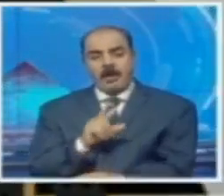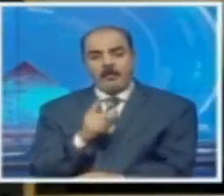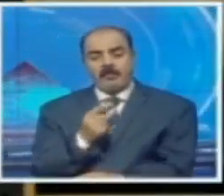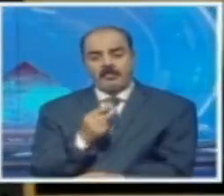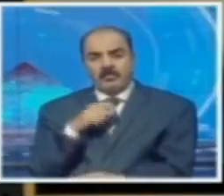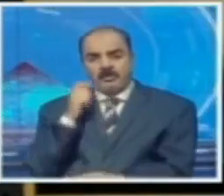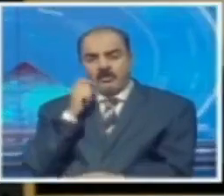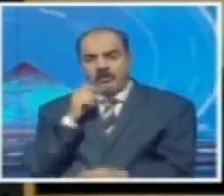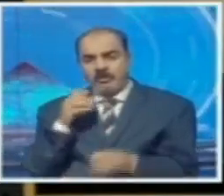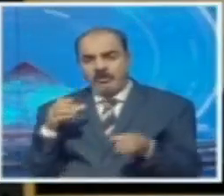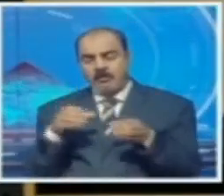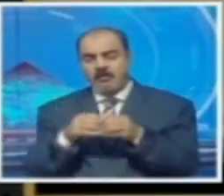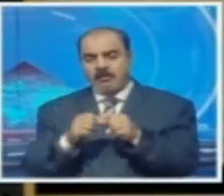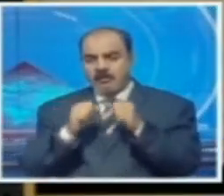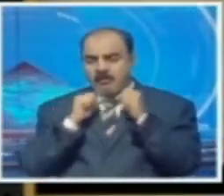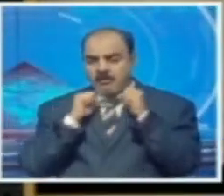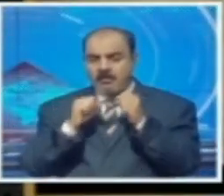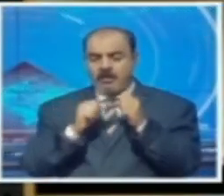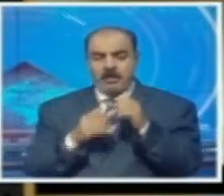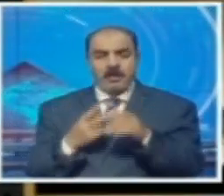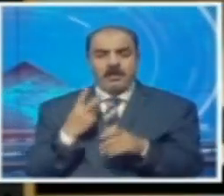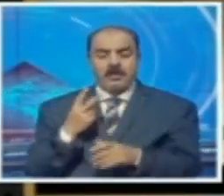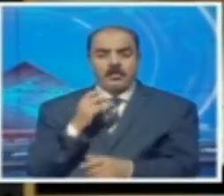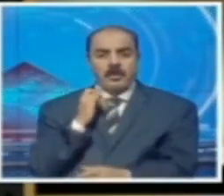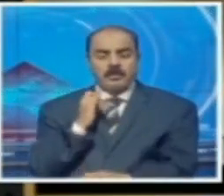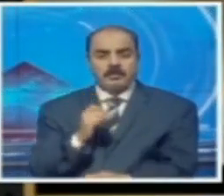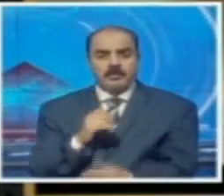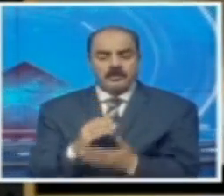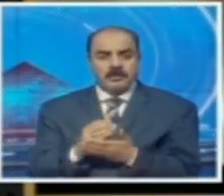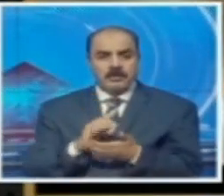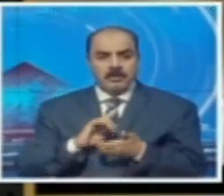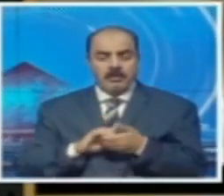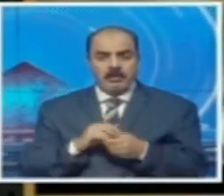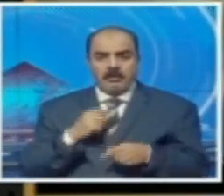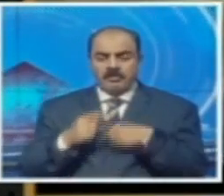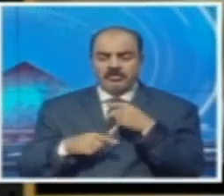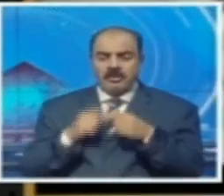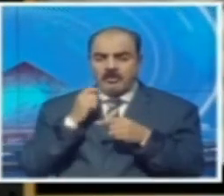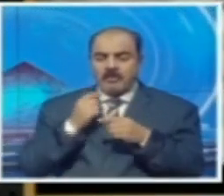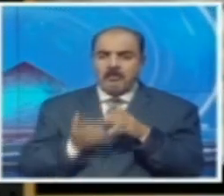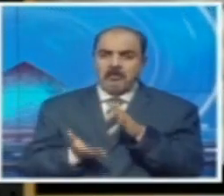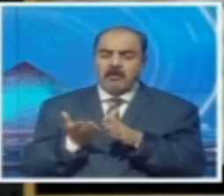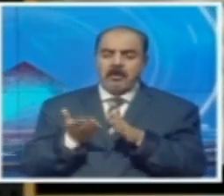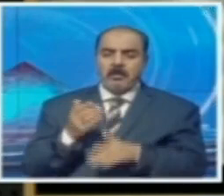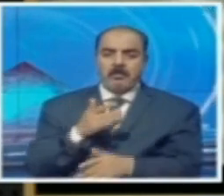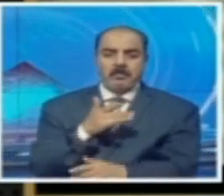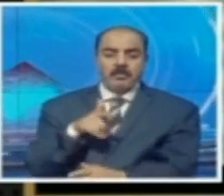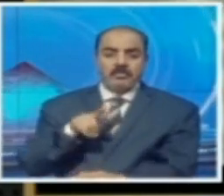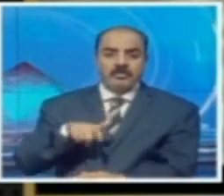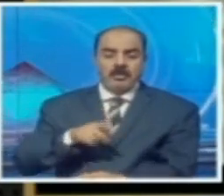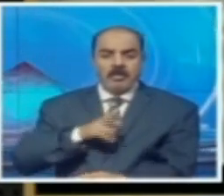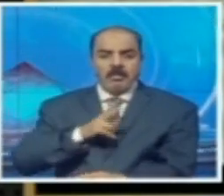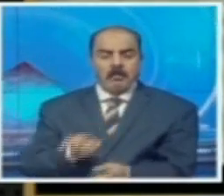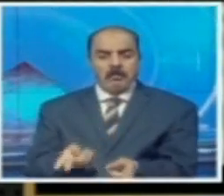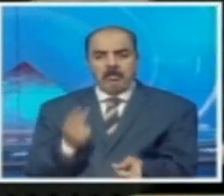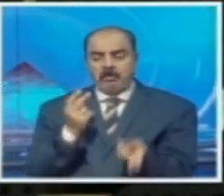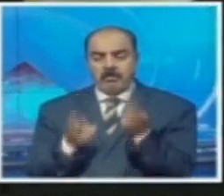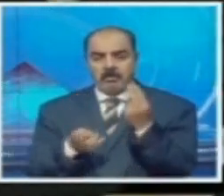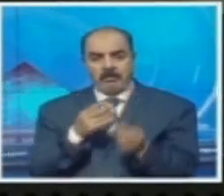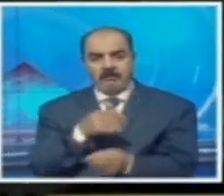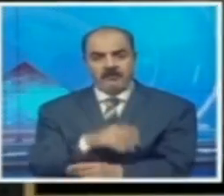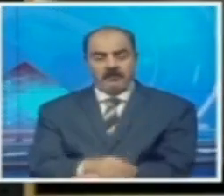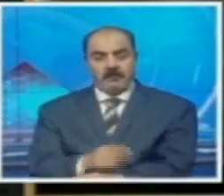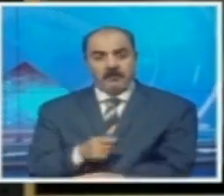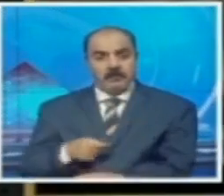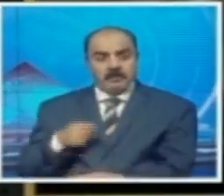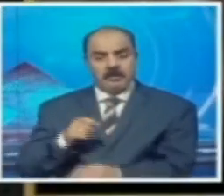تشكيلا عصابيا ضموا 52 متهما قاموا بارتكاب 116 حادث سرقة متنوع،